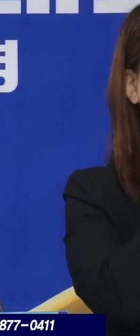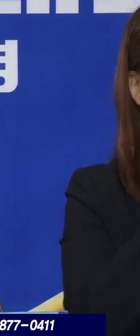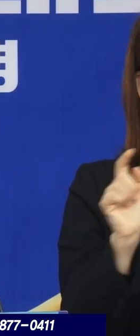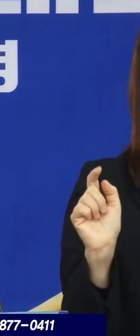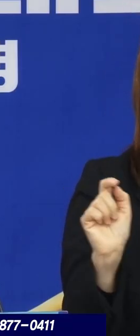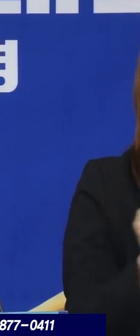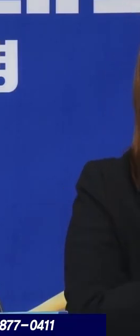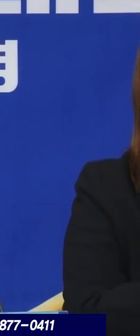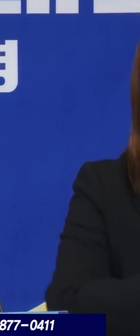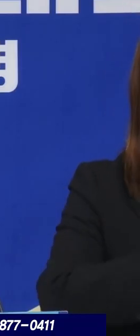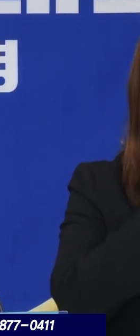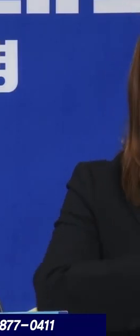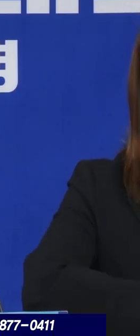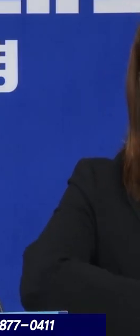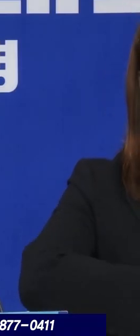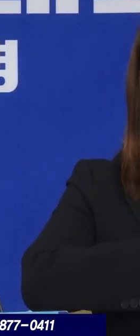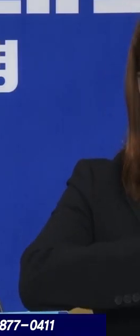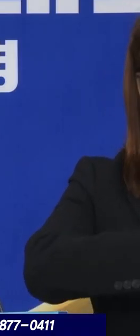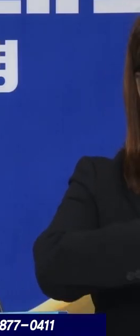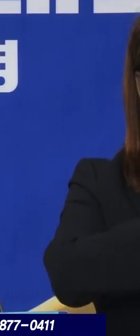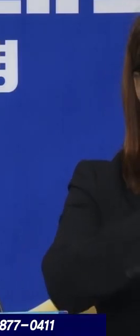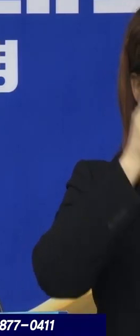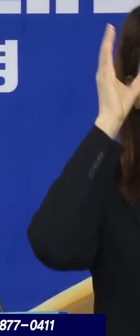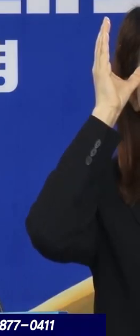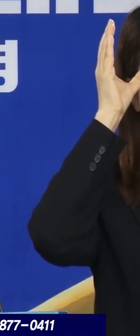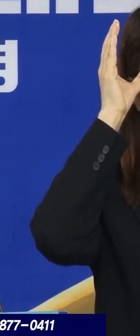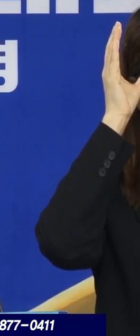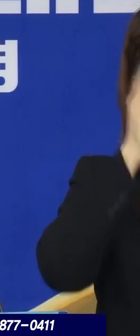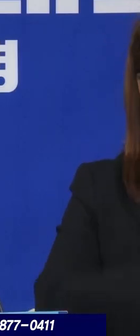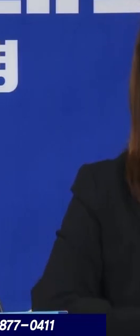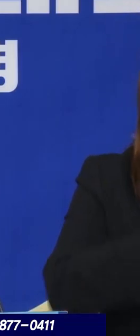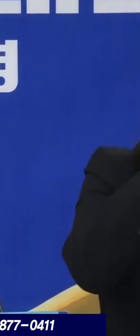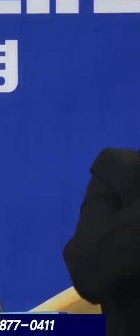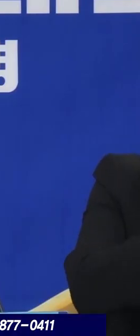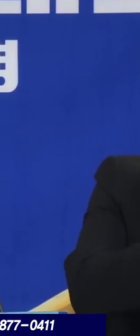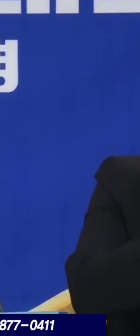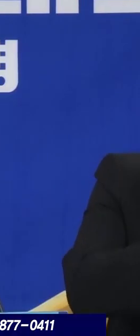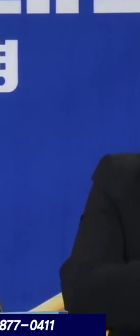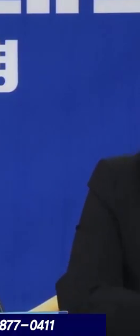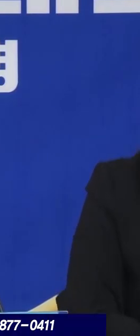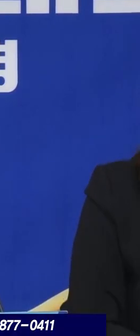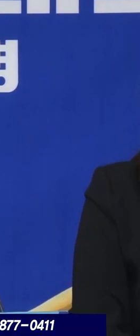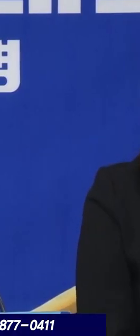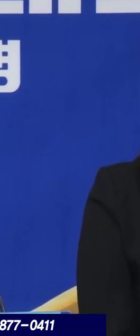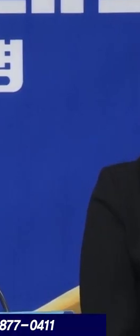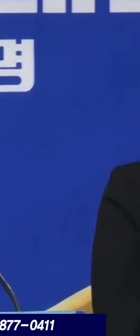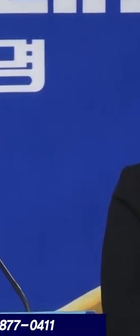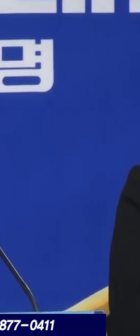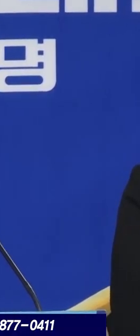신속하게 사실을 밝혀주시기를 기대합니다. 감사합니다.